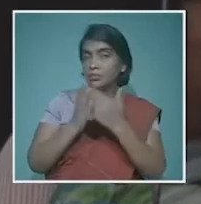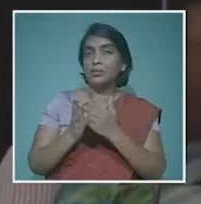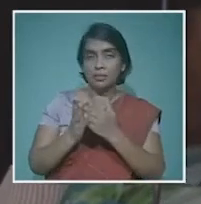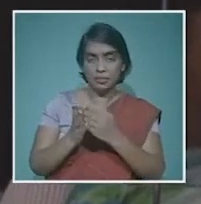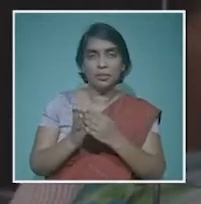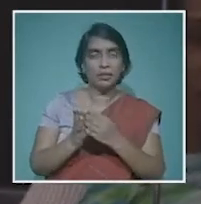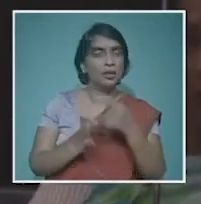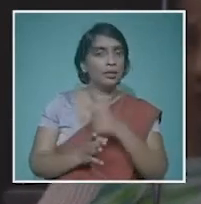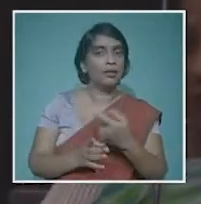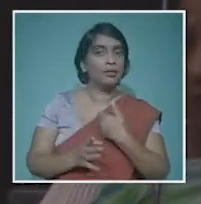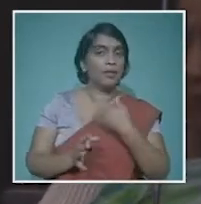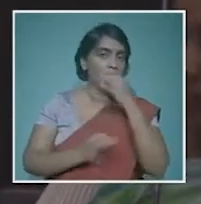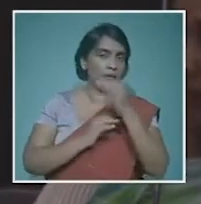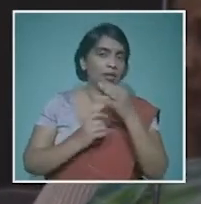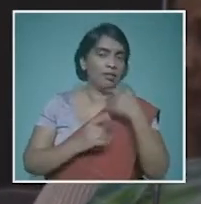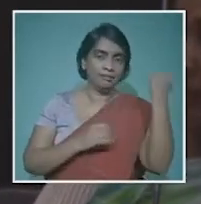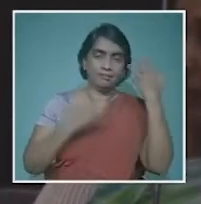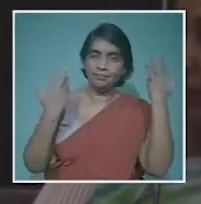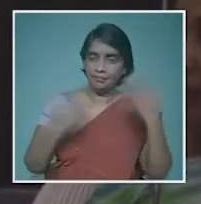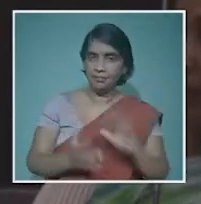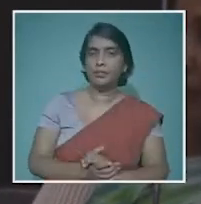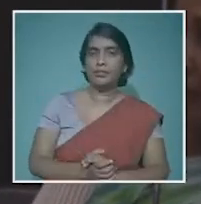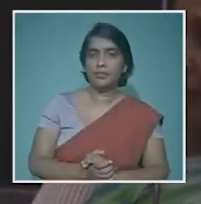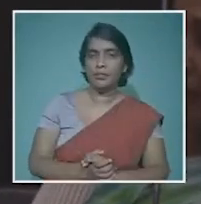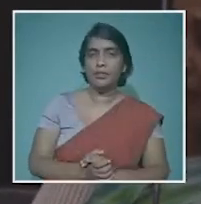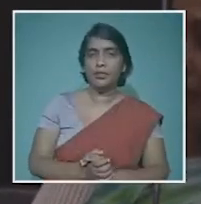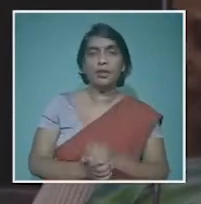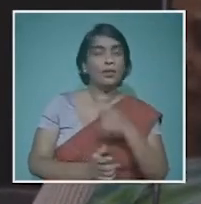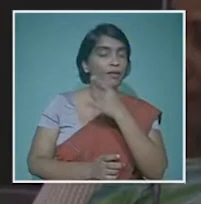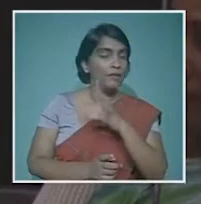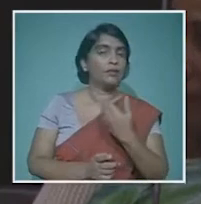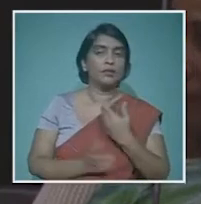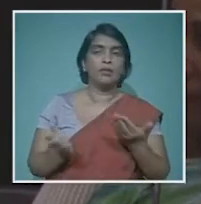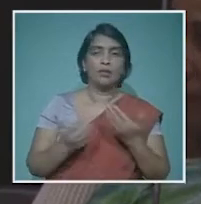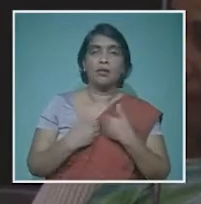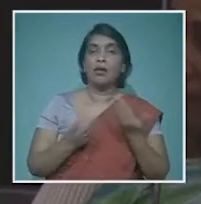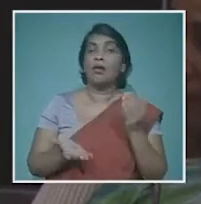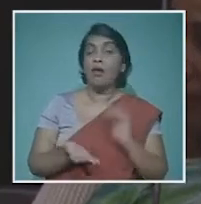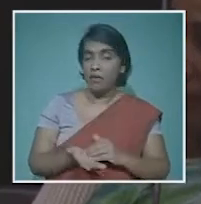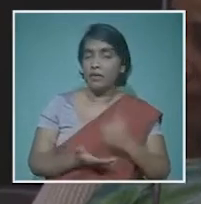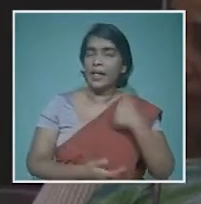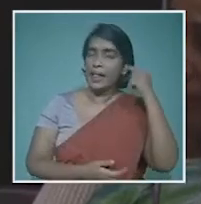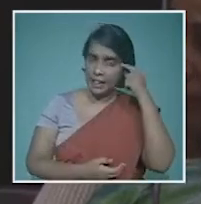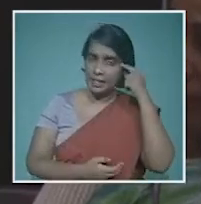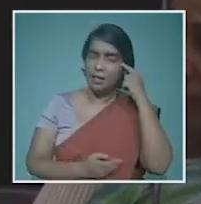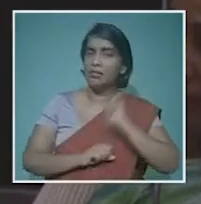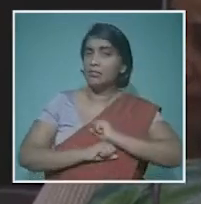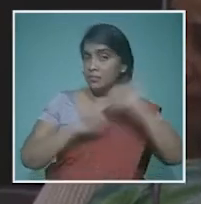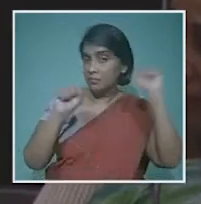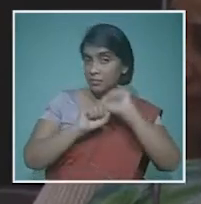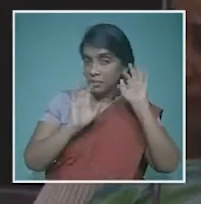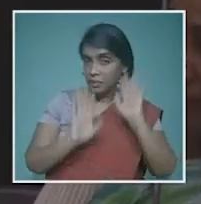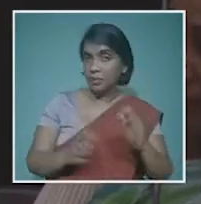ප්‍රකාශනයකින් මගේ කතාවත් සමර්ථ කරන්න කැමතියි මේ හින්දා අපිට සිද්ධ වෙනවා නැවත හිතන්න අරගලයේ